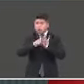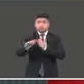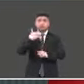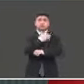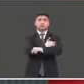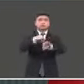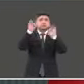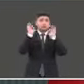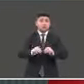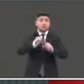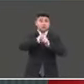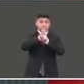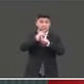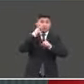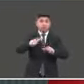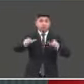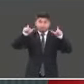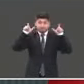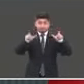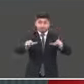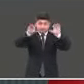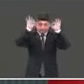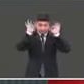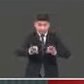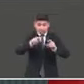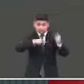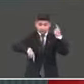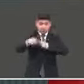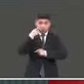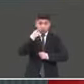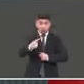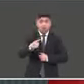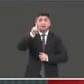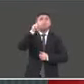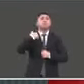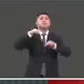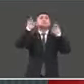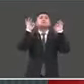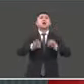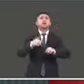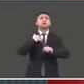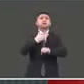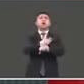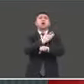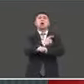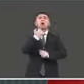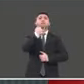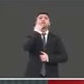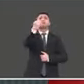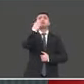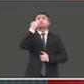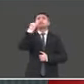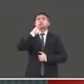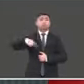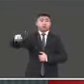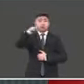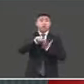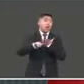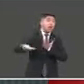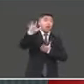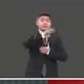savcının kontrol altına alınmasıyla birlikte başladığımız şehir ziyaretlerinin hemen hepsini O